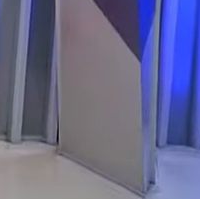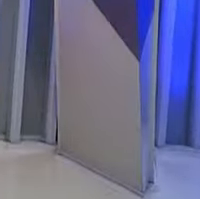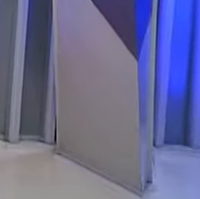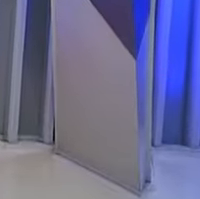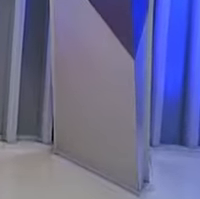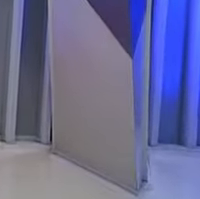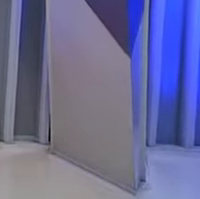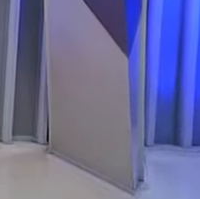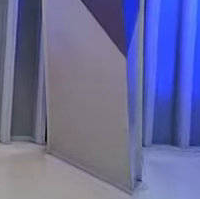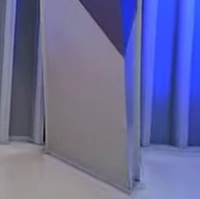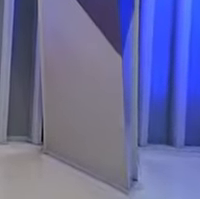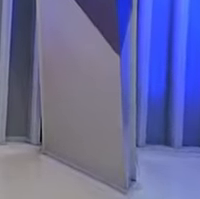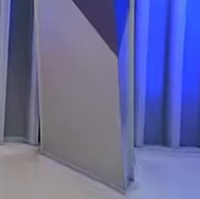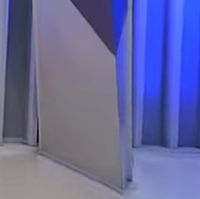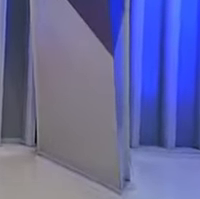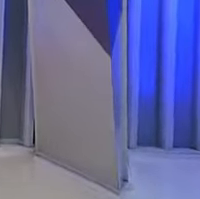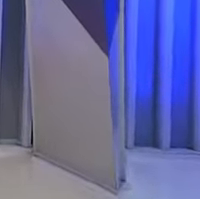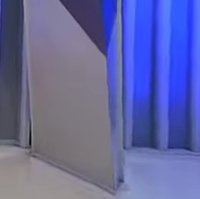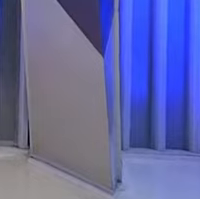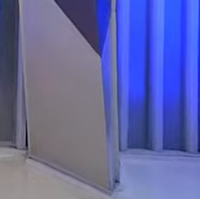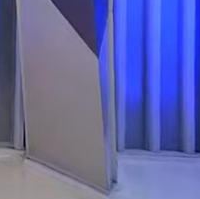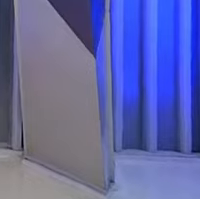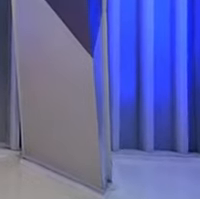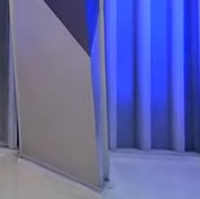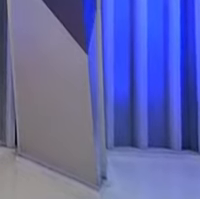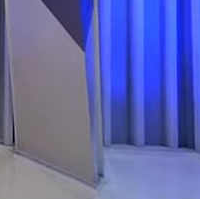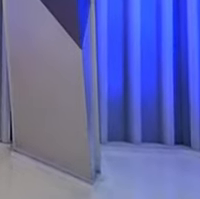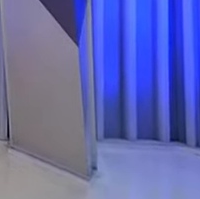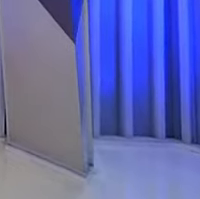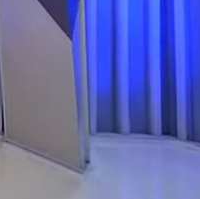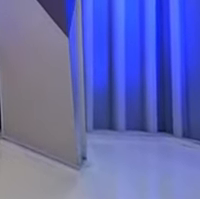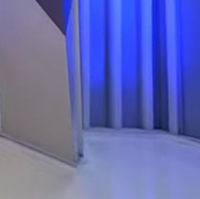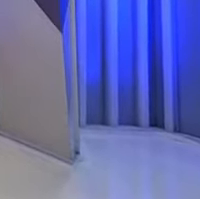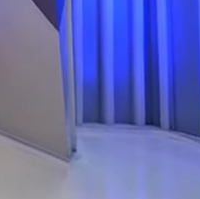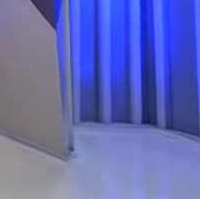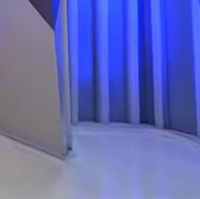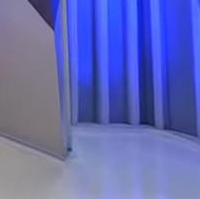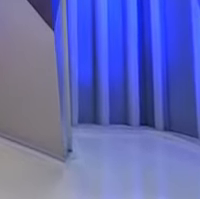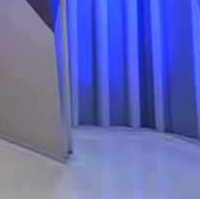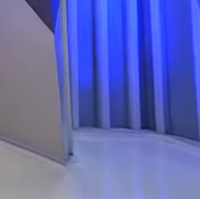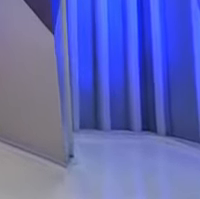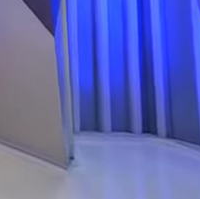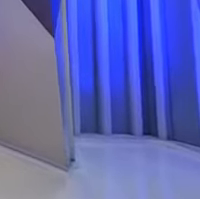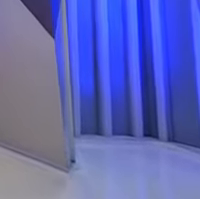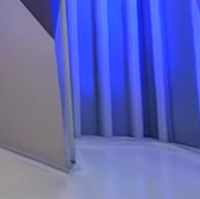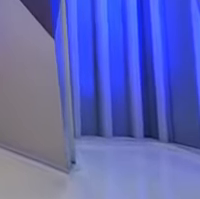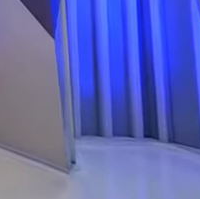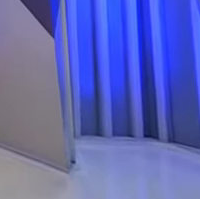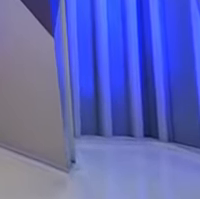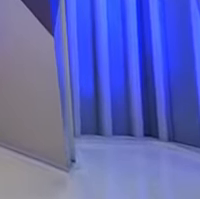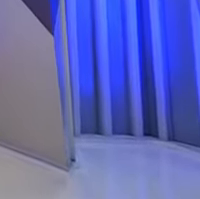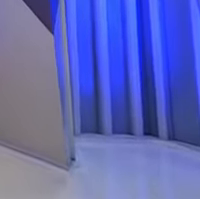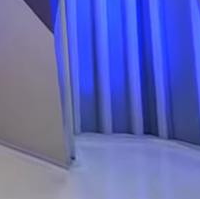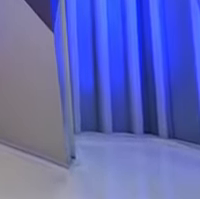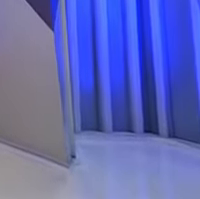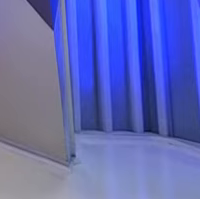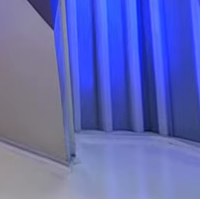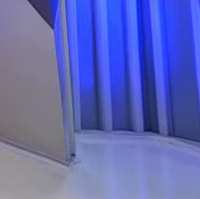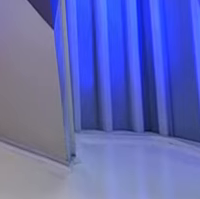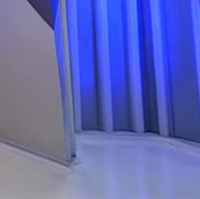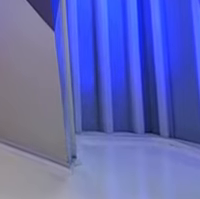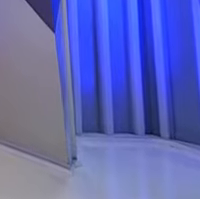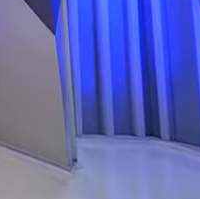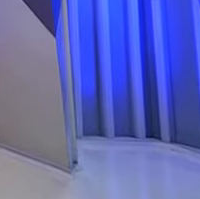Susunod, mga taga Lucena at Yaong Quezon na babahala sa serye ng pamamaril ng riding in tandem sa kanilang